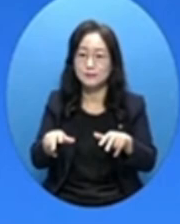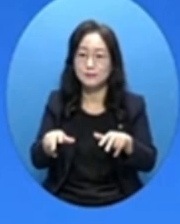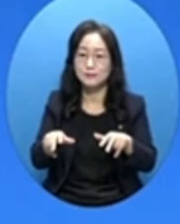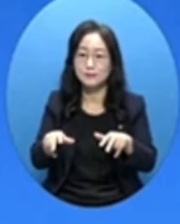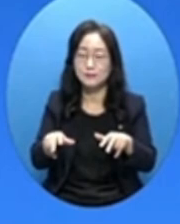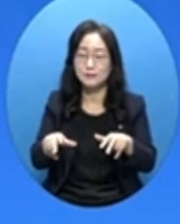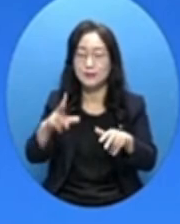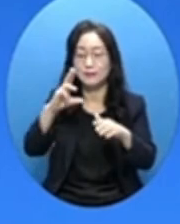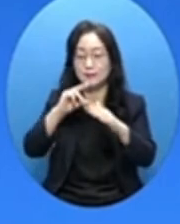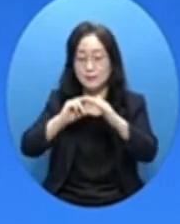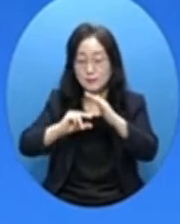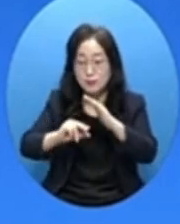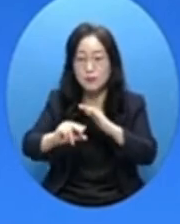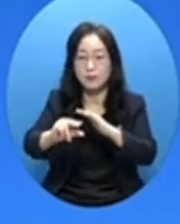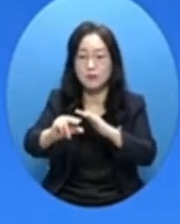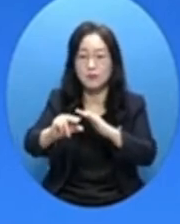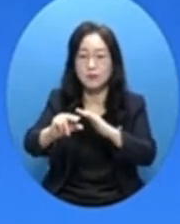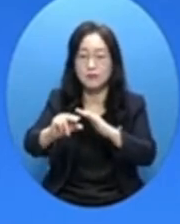지하철